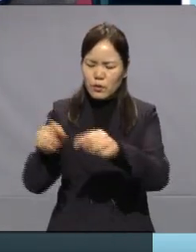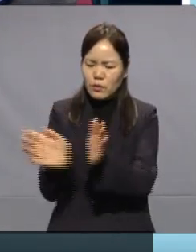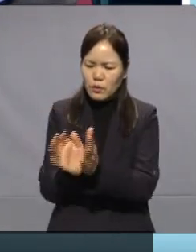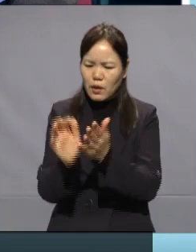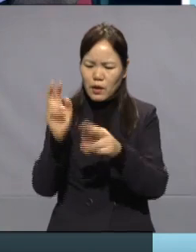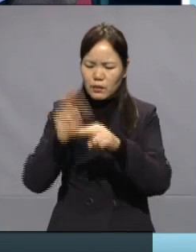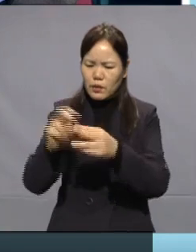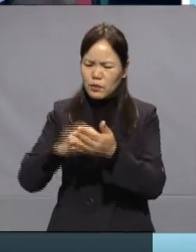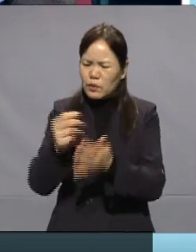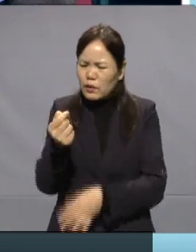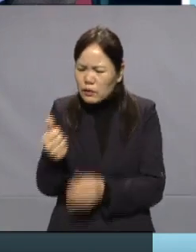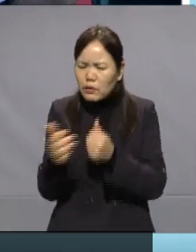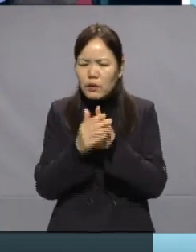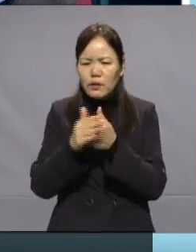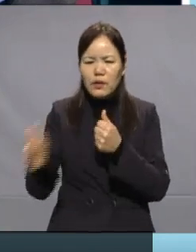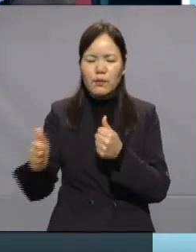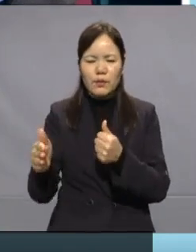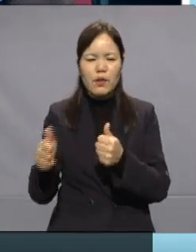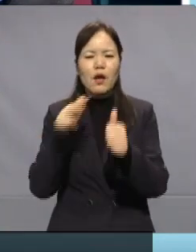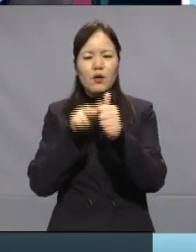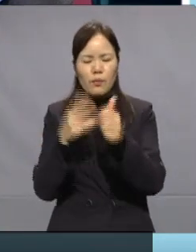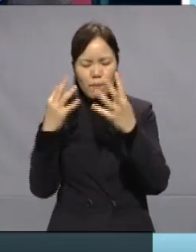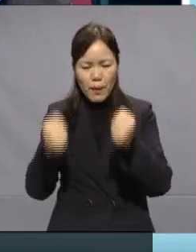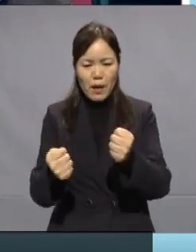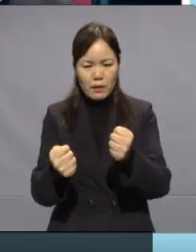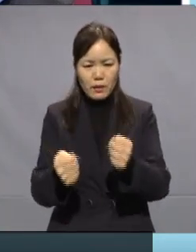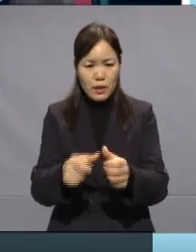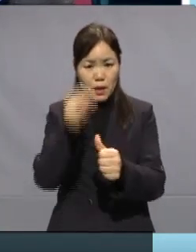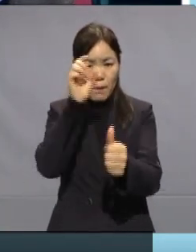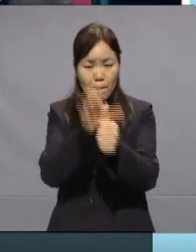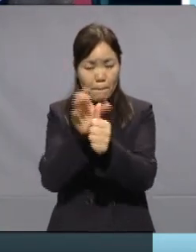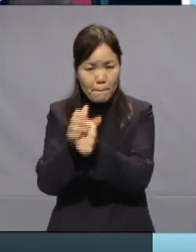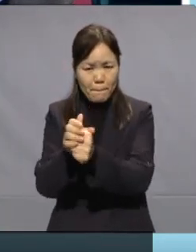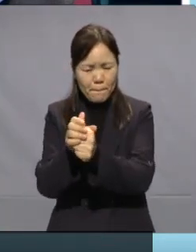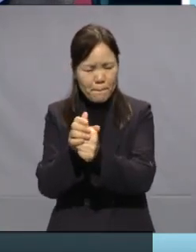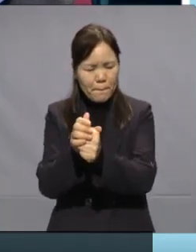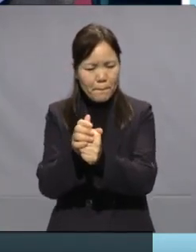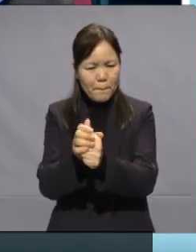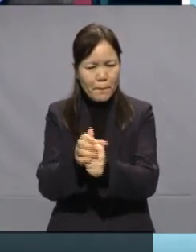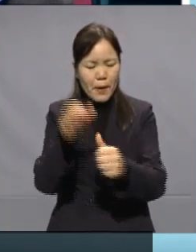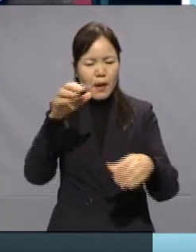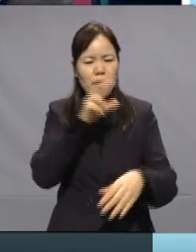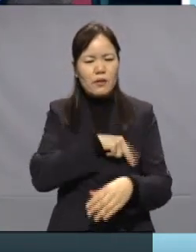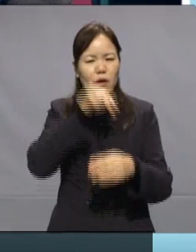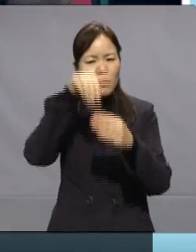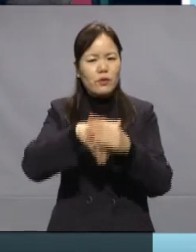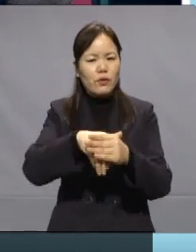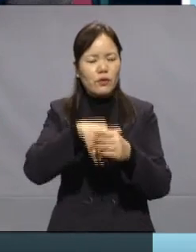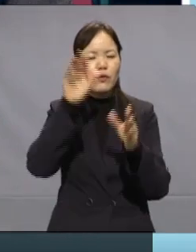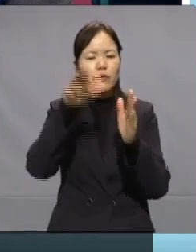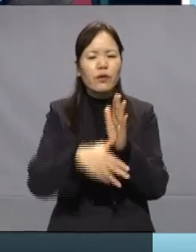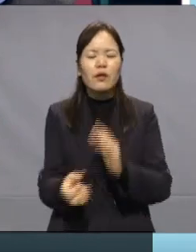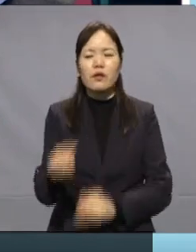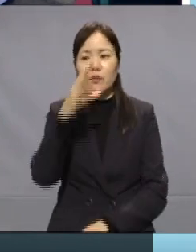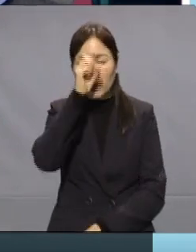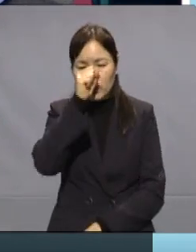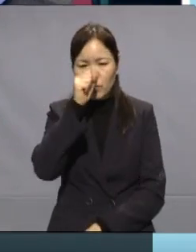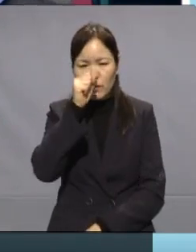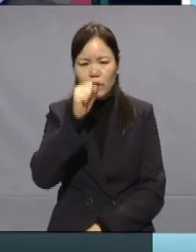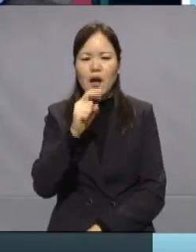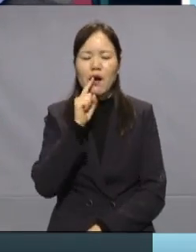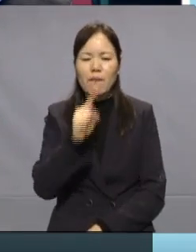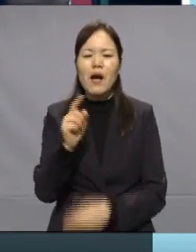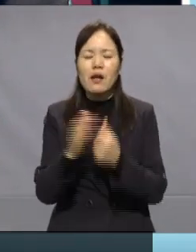당일 당의 어떤 단권을 장악하고 후보를 많이 내서 총선에서 이기려고 뭐 총선에서 이겼으면 좋겠다 이런 얘기했다가 나중에 탄핵